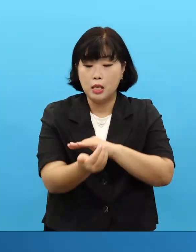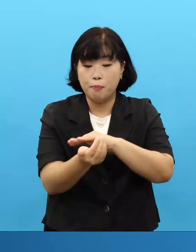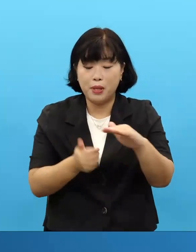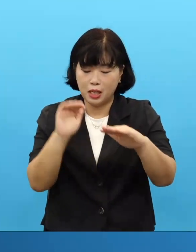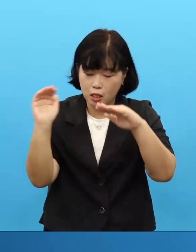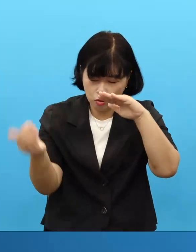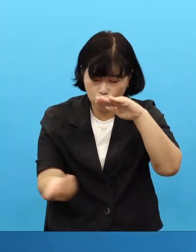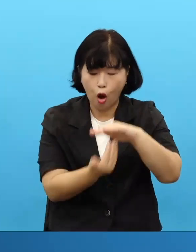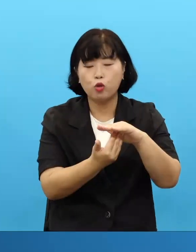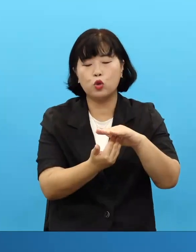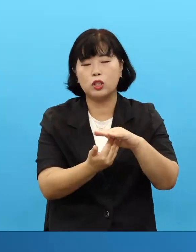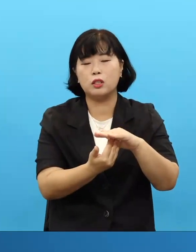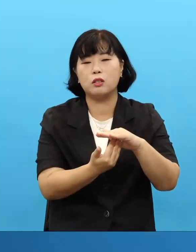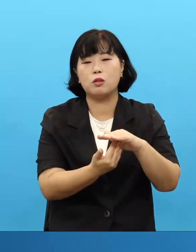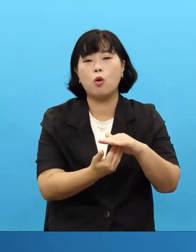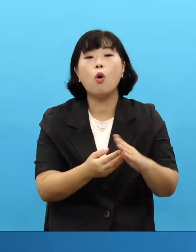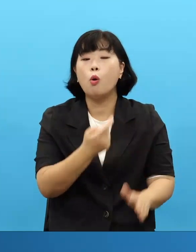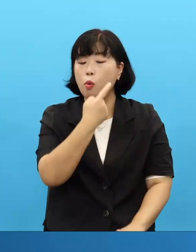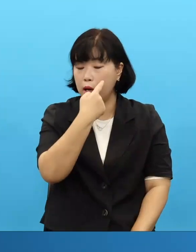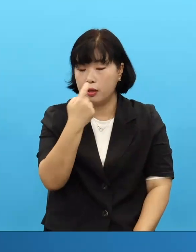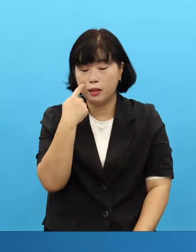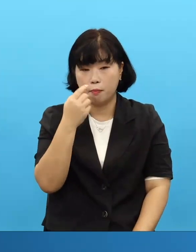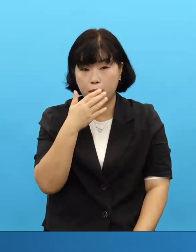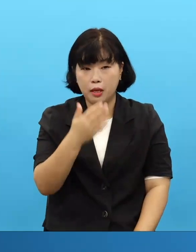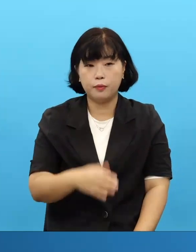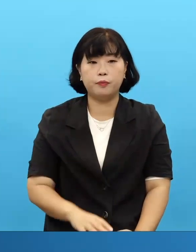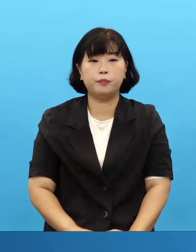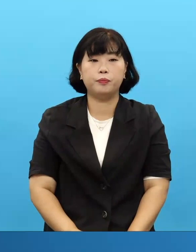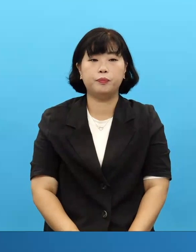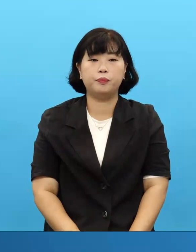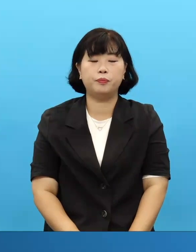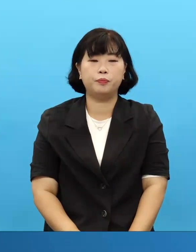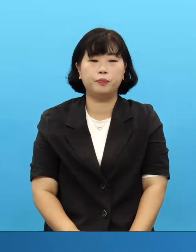성취된 거라고. In other words, it is fulfilled in advance.